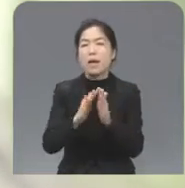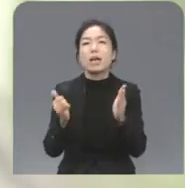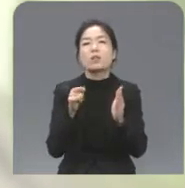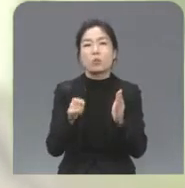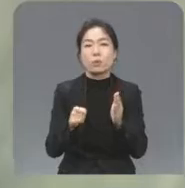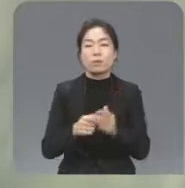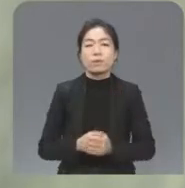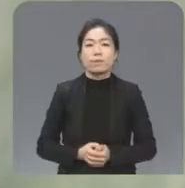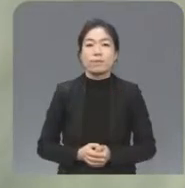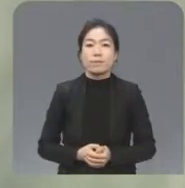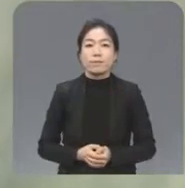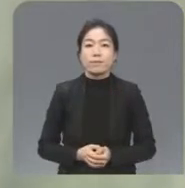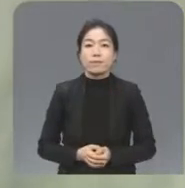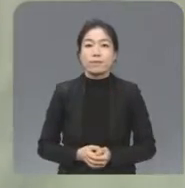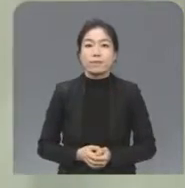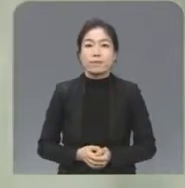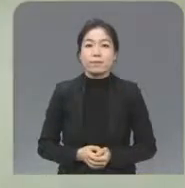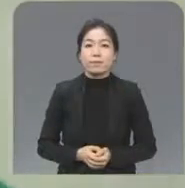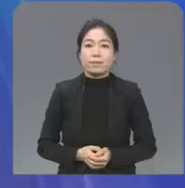나타났습니다.